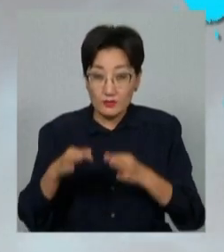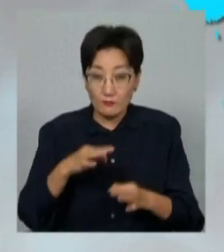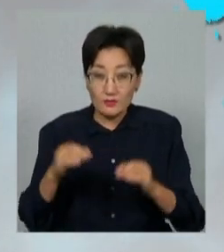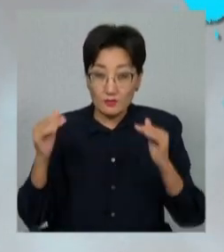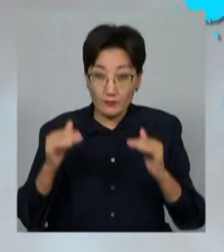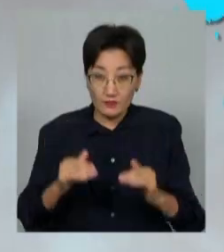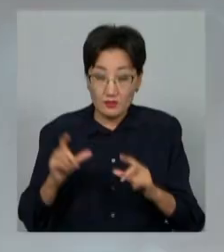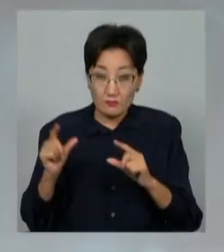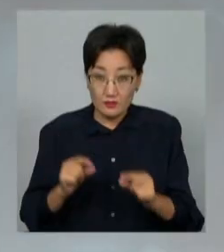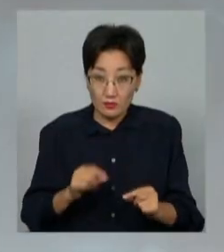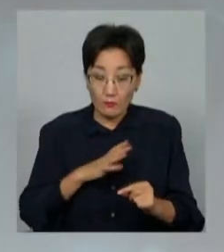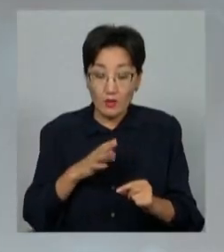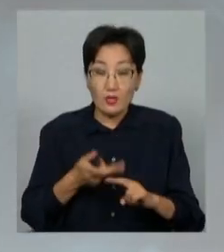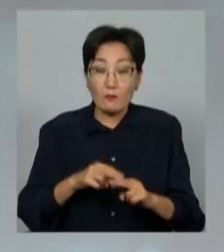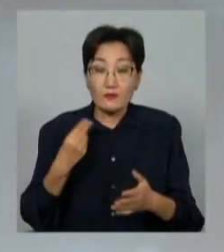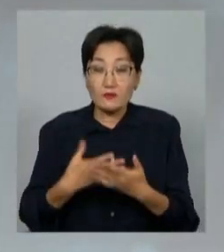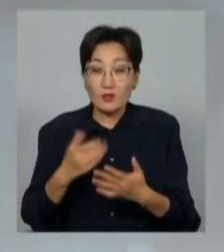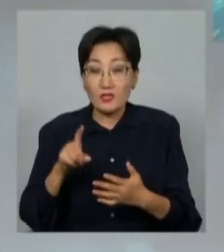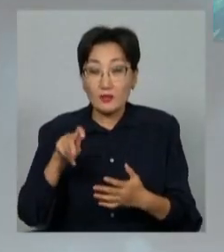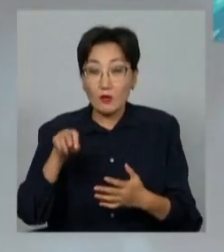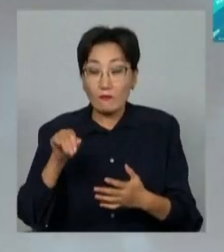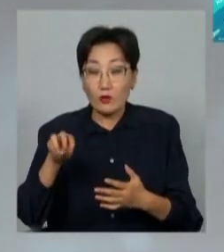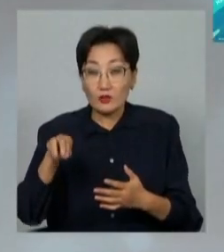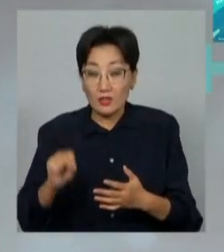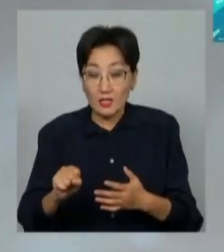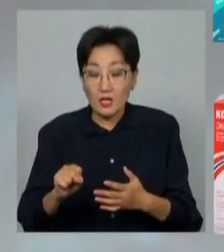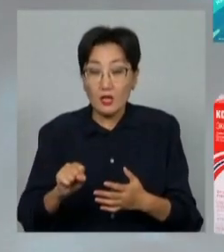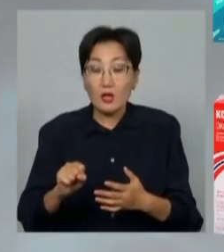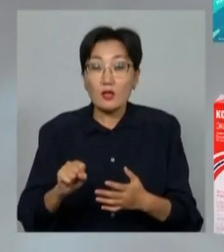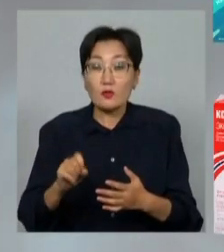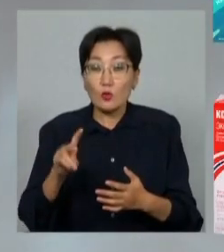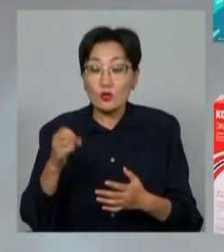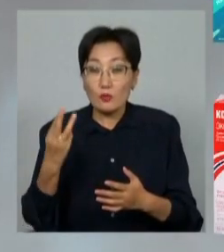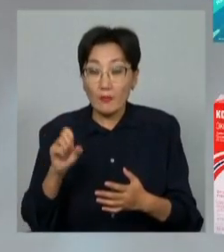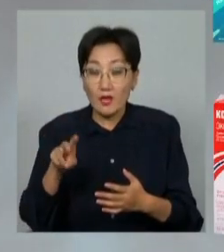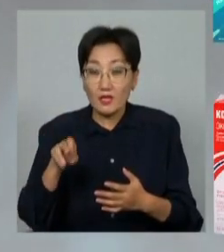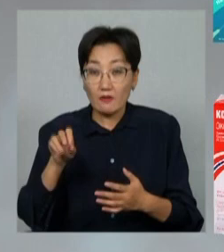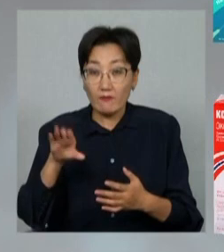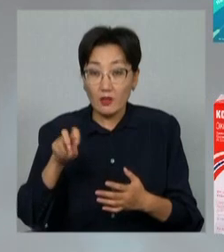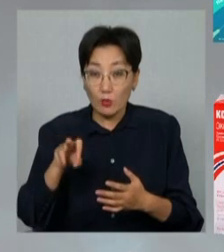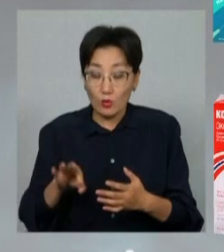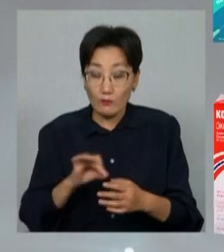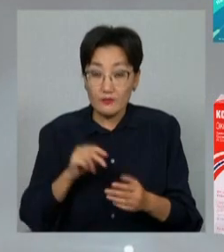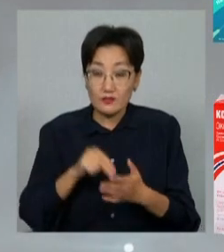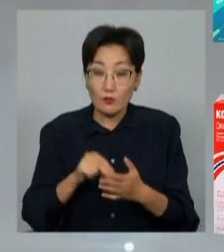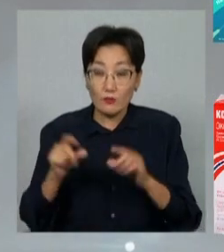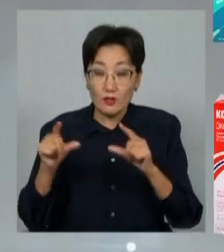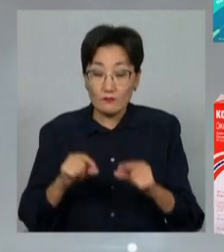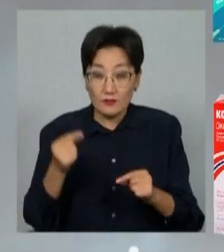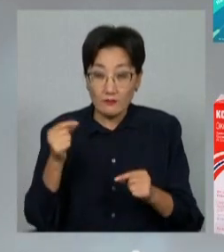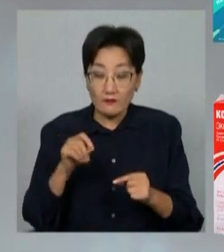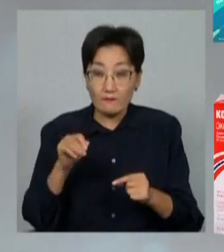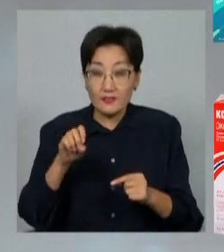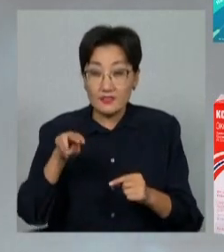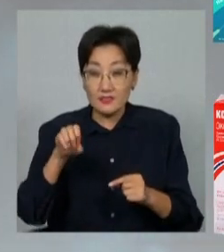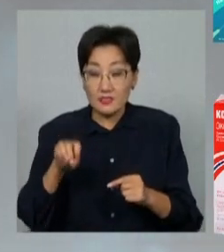напротив, подешевели. Больше всего подорожали хилокфорты, эссенциали форте Н, ножпа и карвалол. Незначительно цены снизились на капли